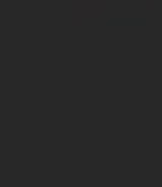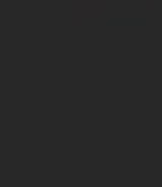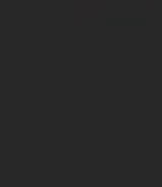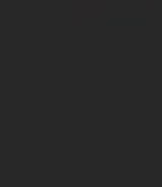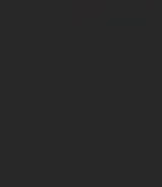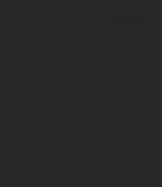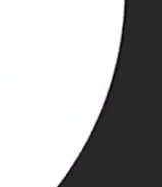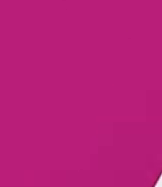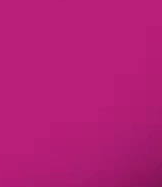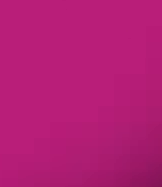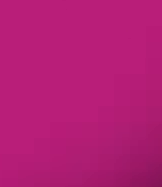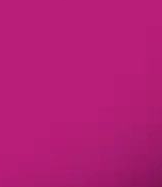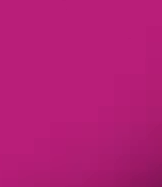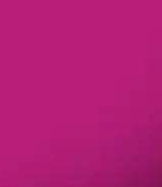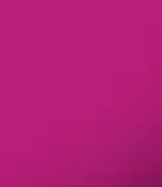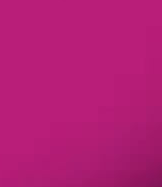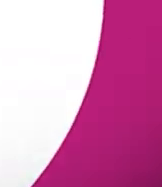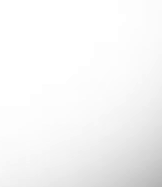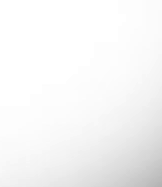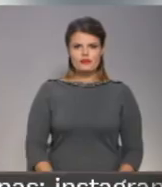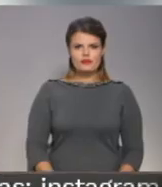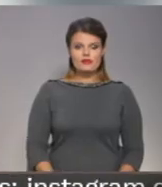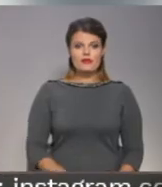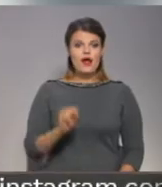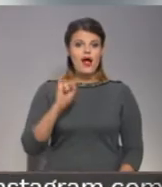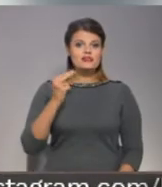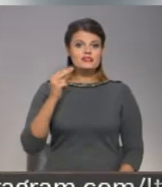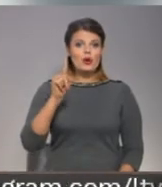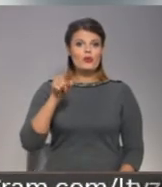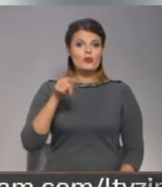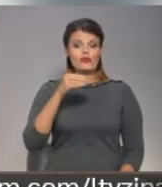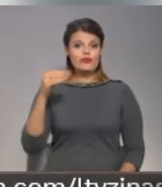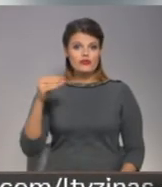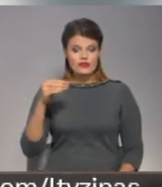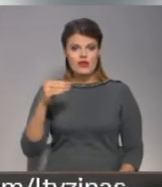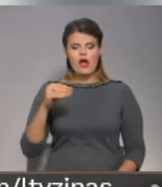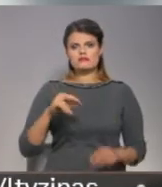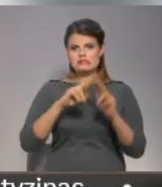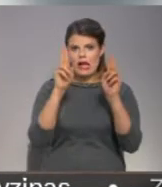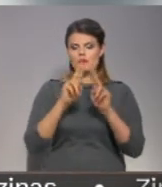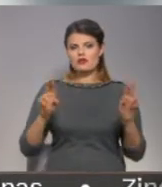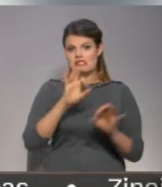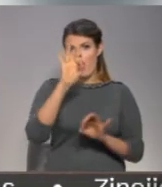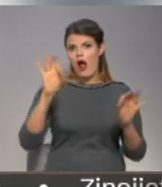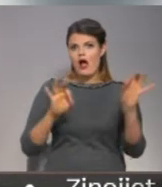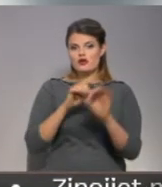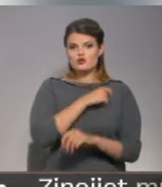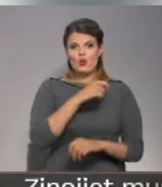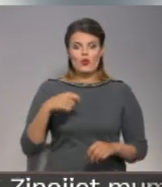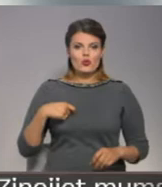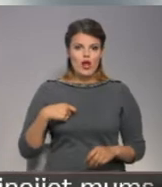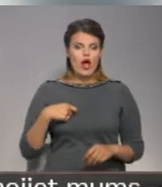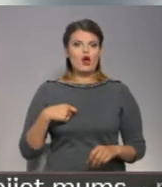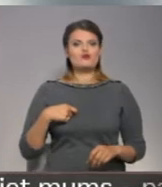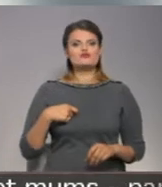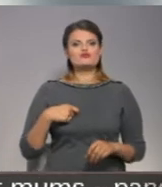Re! Viss ēters ir te! Aizputējas starptautiskā arhitektūras studenta plenērā tiks izzināta senā